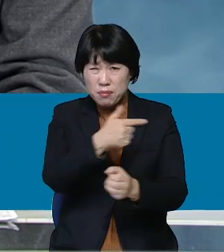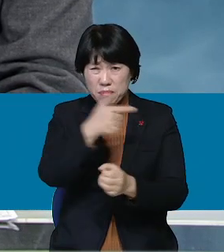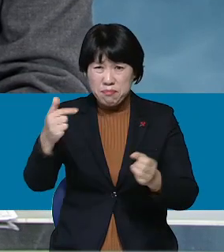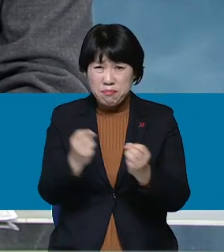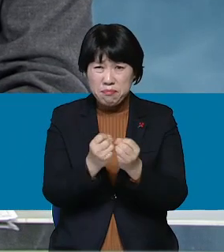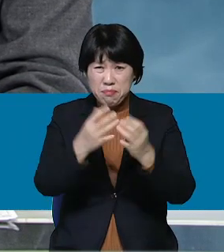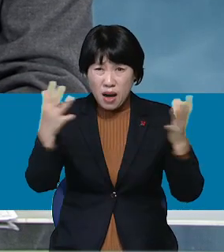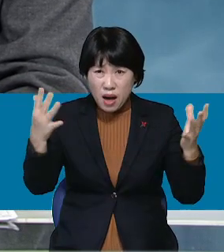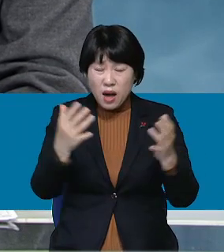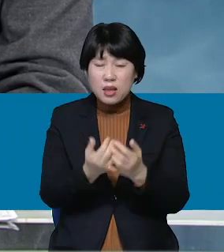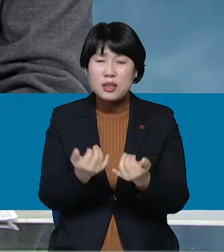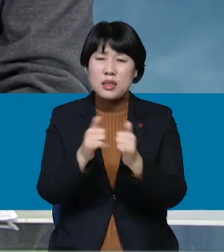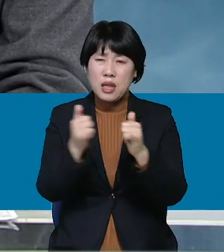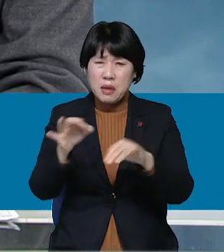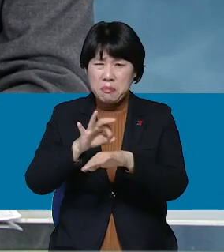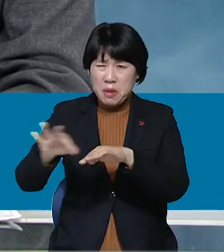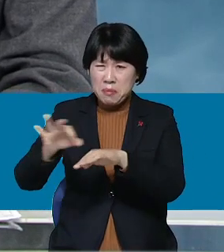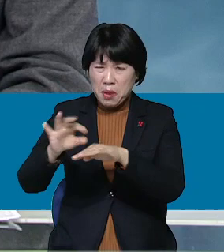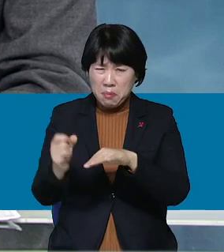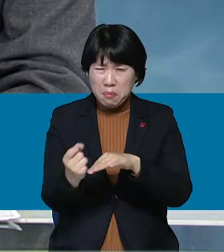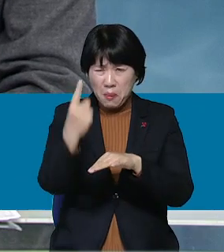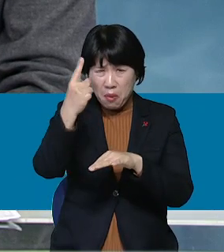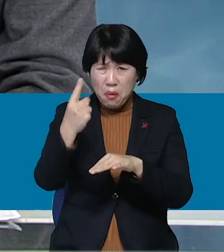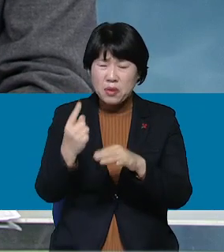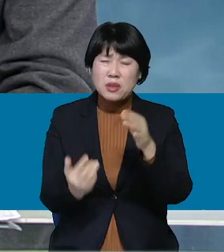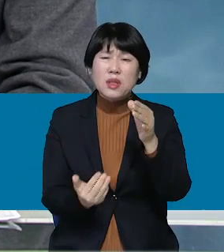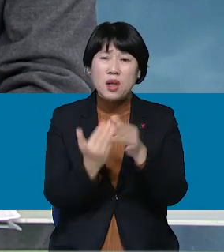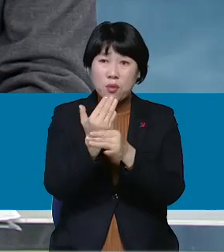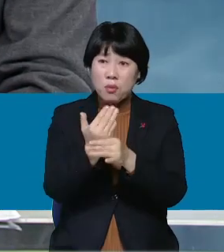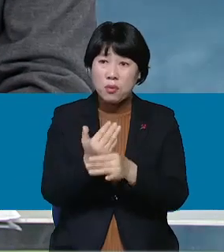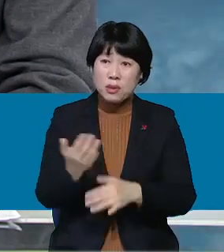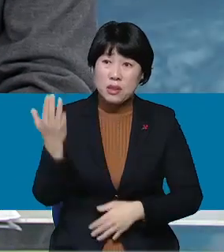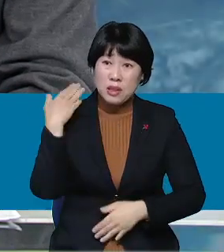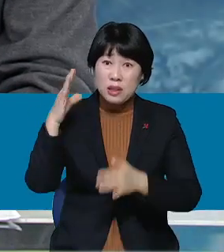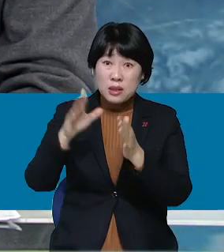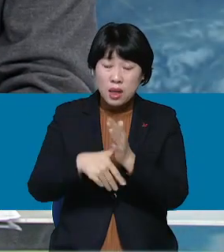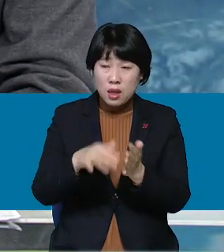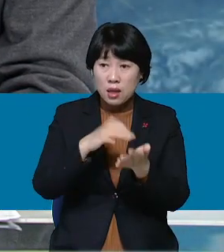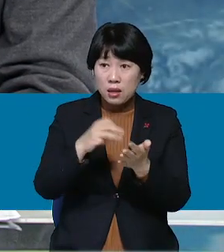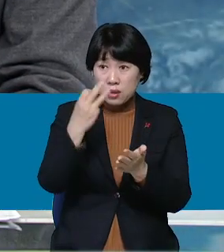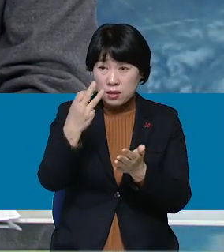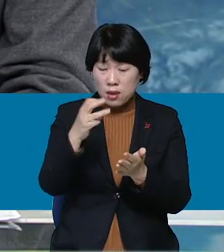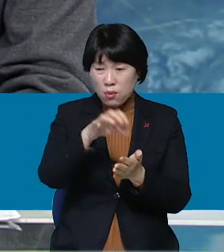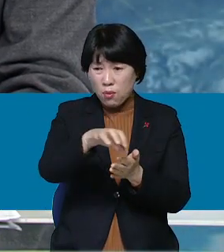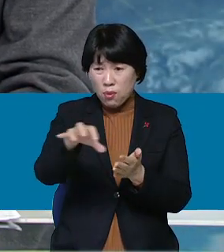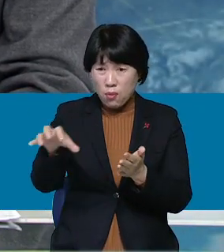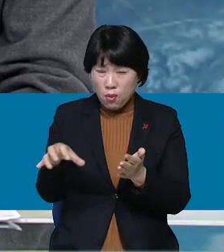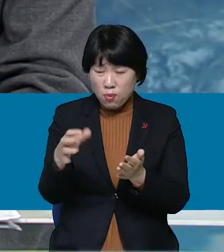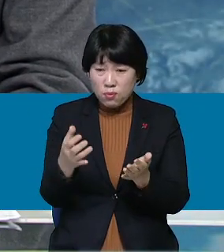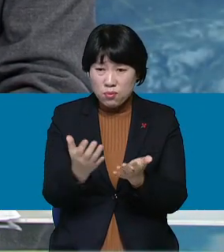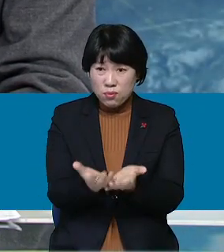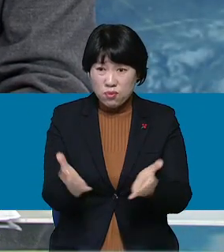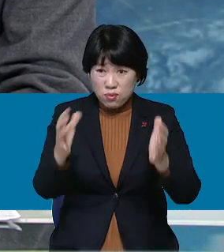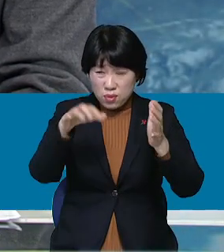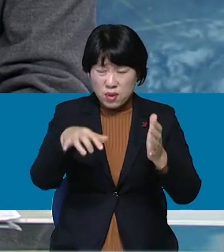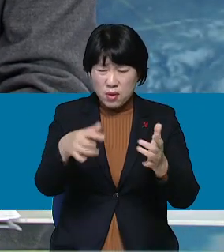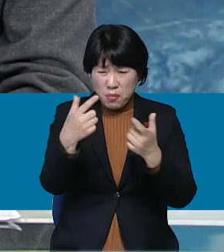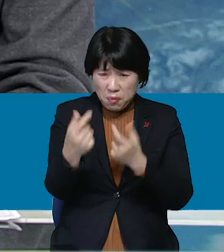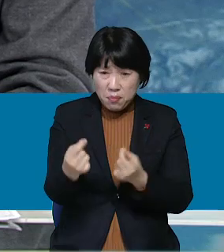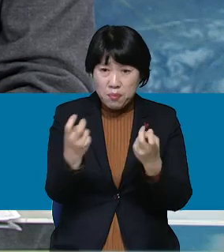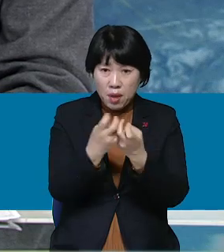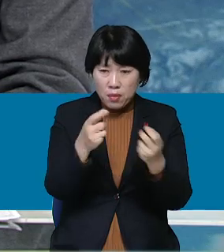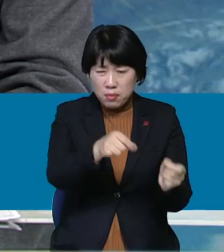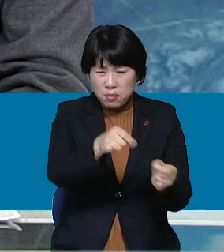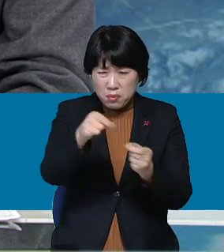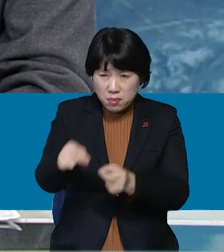예견된 인재였다는 지적이 나오고 있습니다. 사고 이전에도 사측이 무려 13개의 화학물질 저장 탱크에서 똑같은 방식으로 작업한